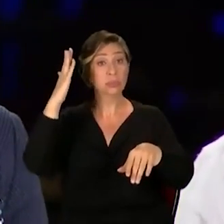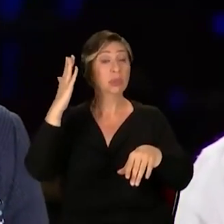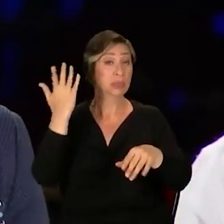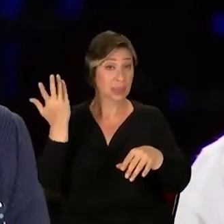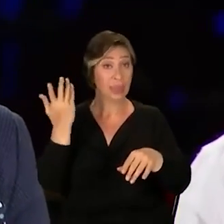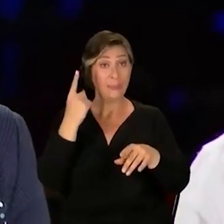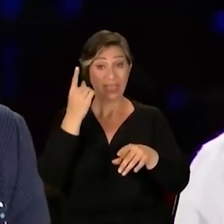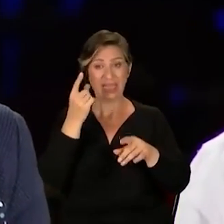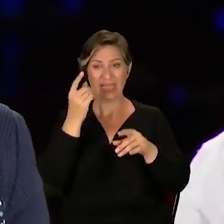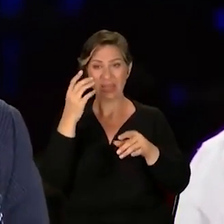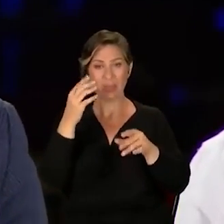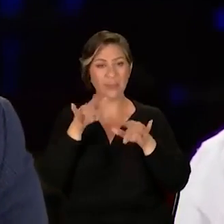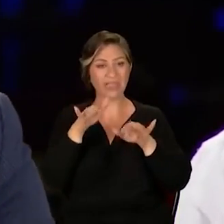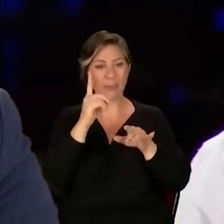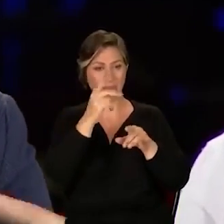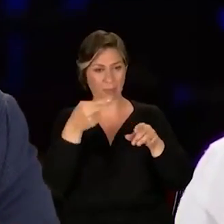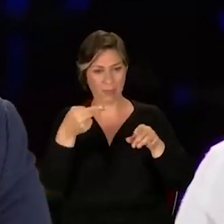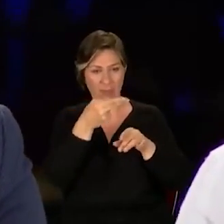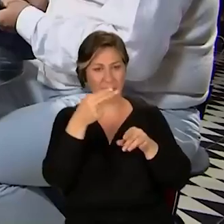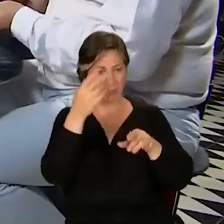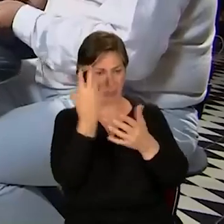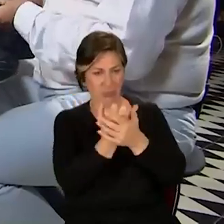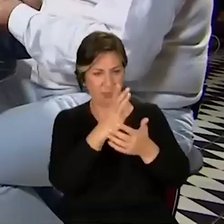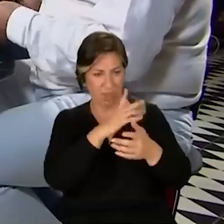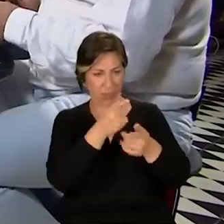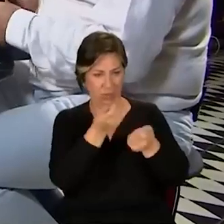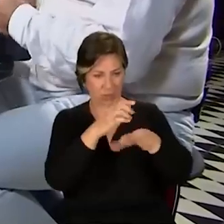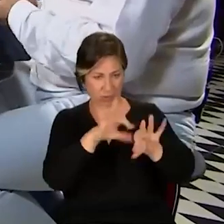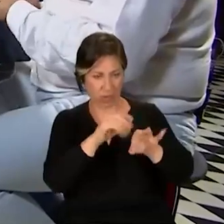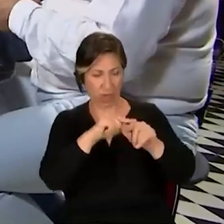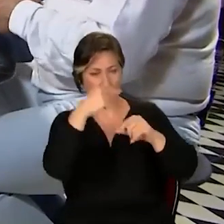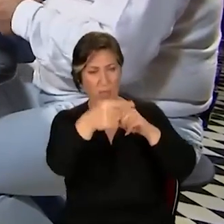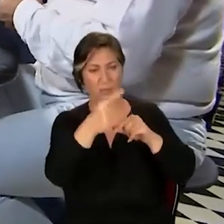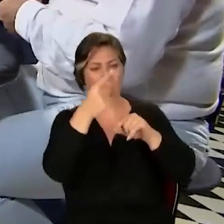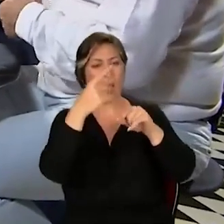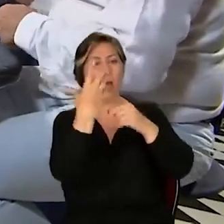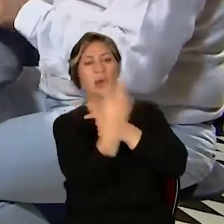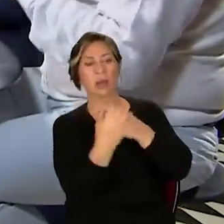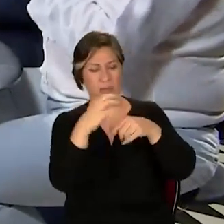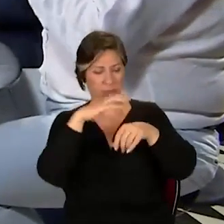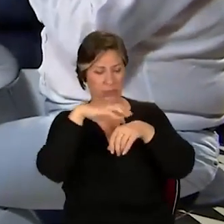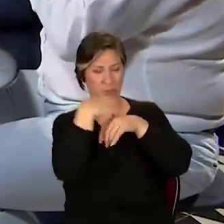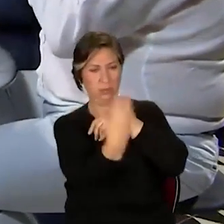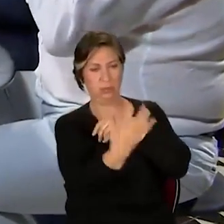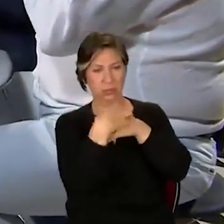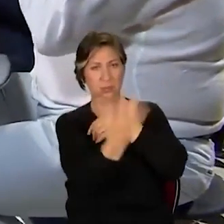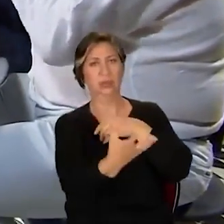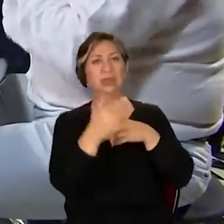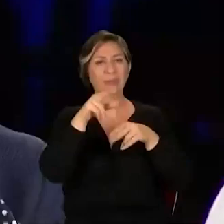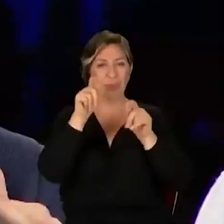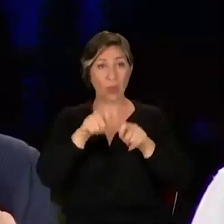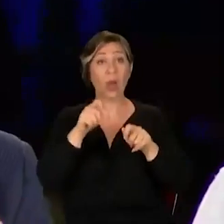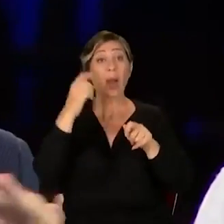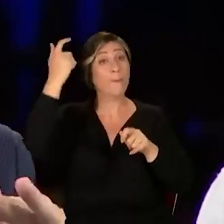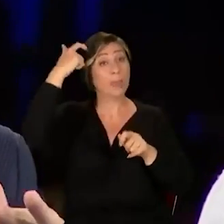yüzden bir cache belleği var bilgisayarın. Önde bir işlem yapıyorsunuz o bellekte. Arkasında da bir tane hard diski var. Oradan domainine bir şey çağırıyorsunuz.